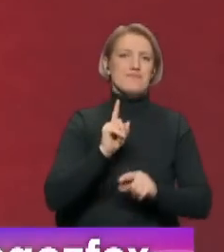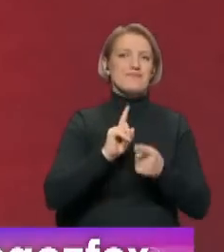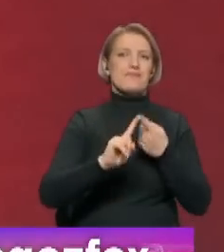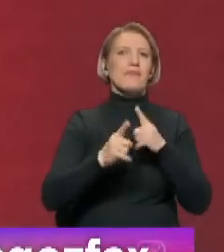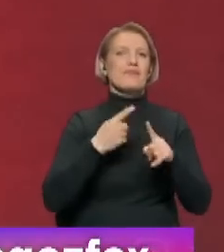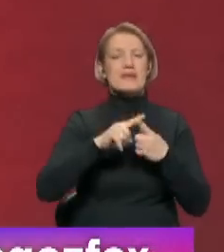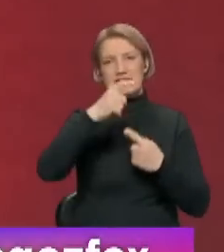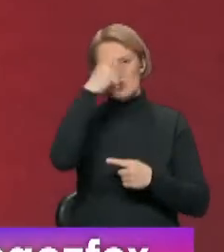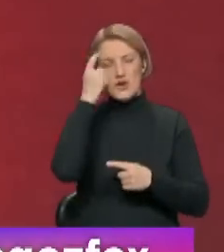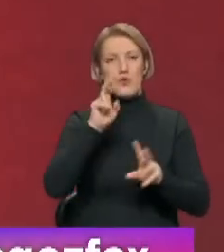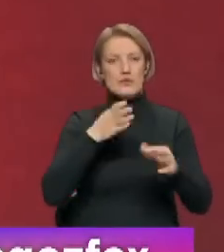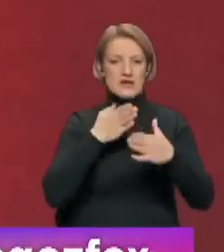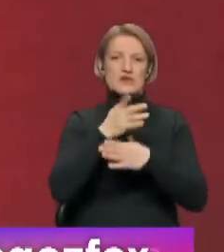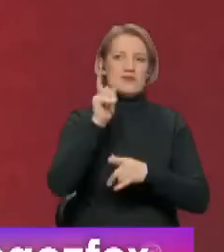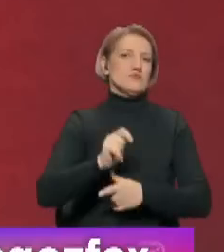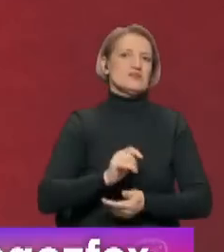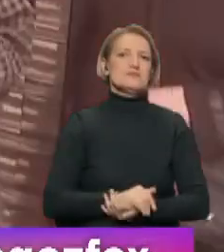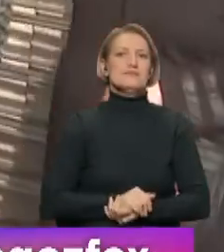geçiş yapacağız Önce EYT